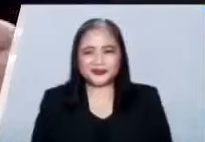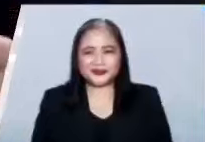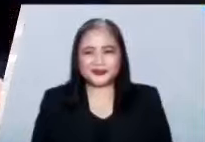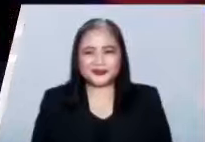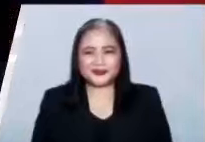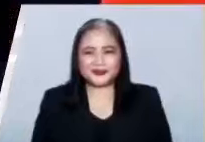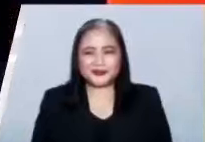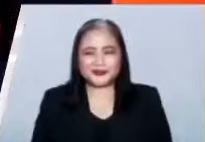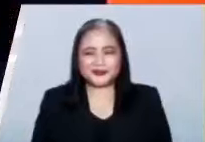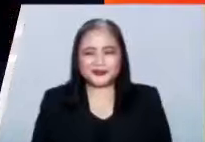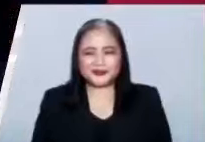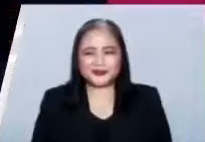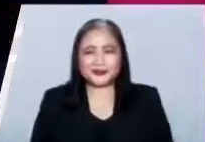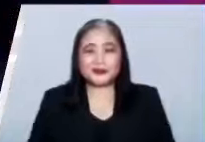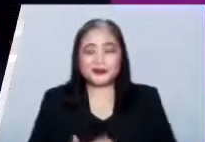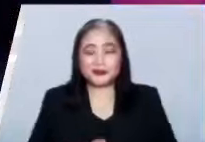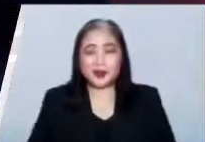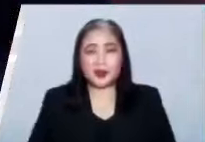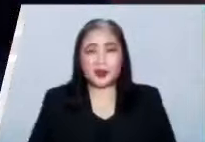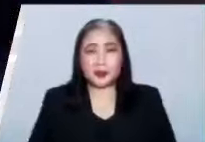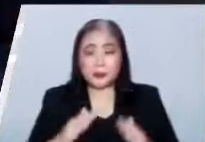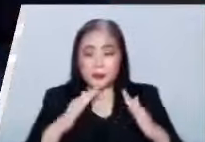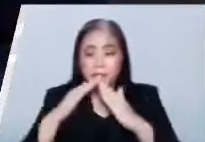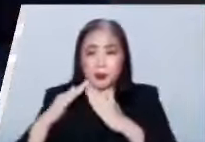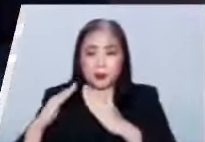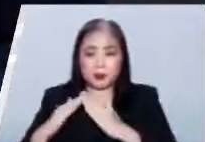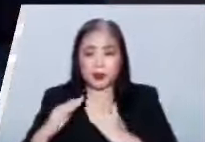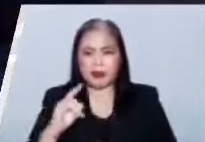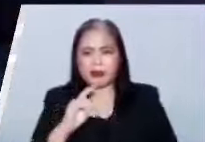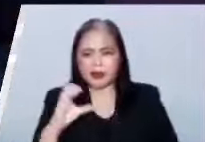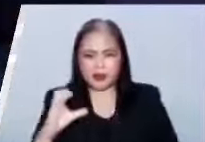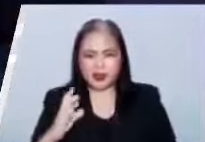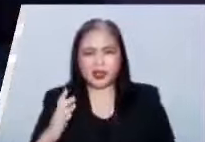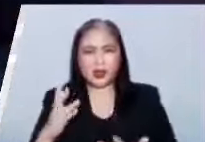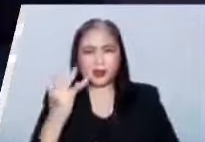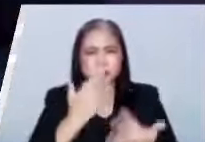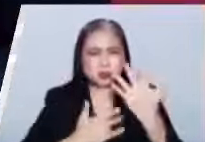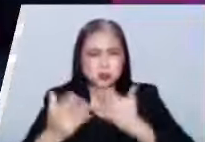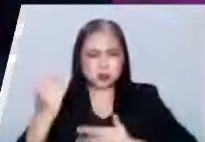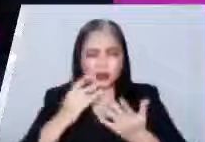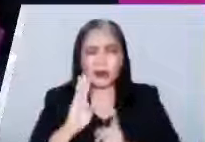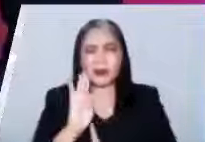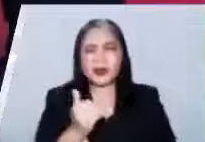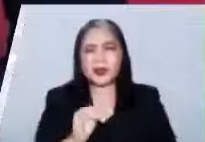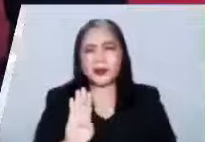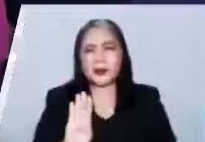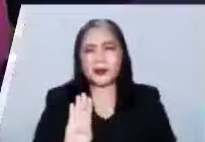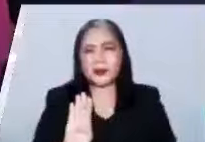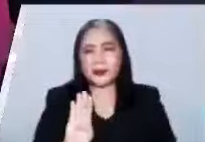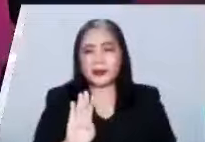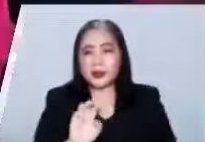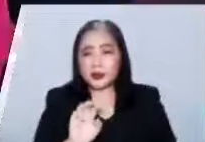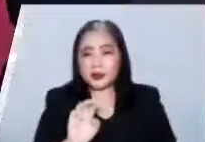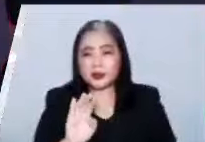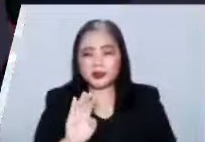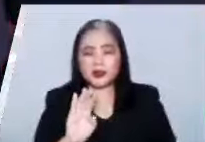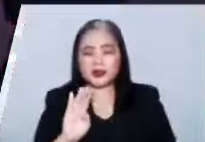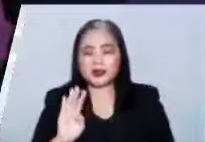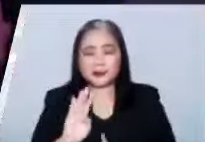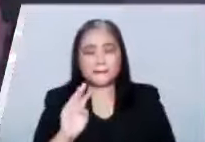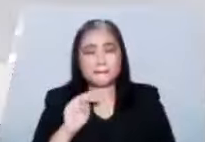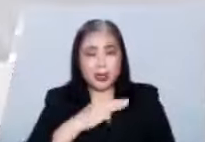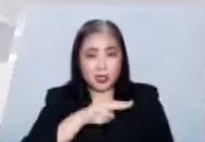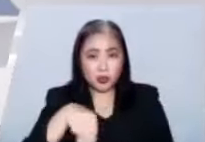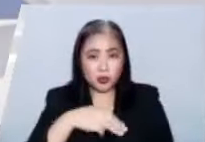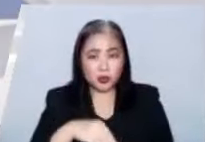abot sa 100 bahay ang natupok sa sunog sa Barangay Barangka Ilaya sa Mandaluyong kaninang madaling araw mayay unang balita live si Ej